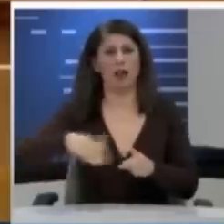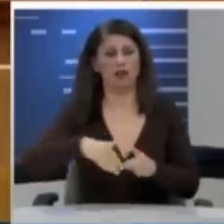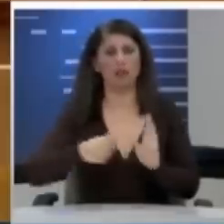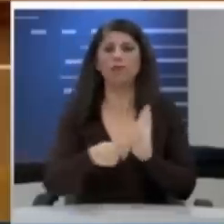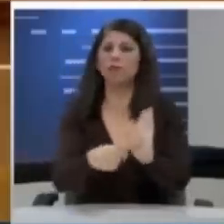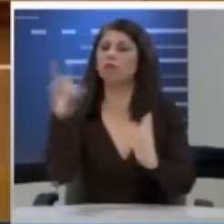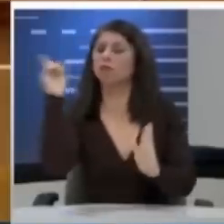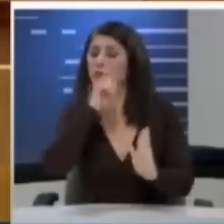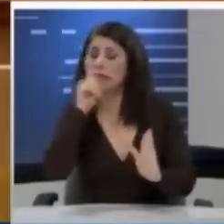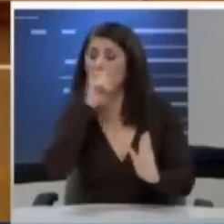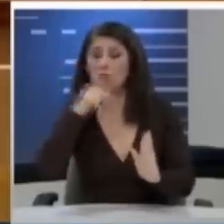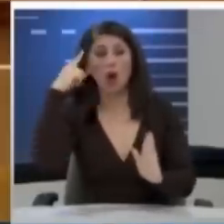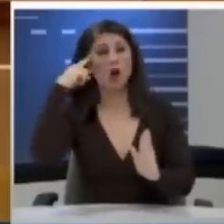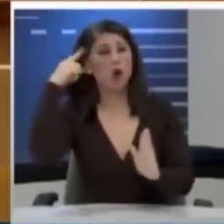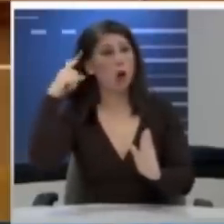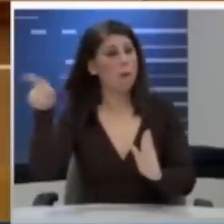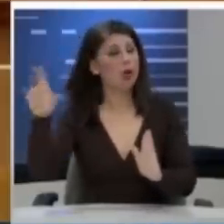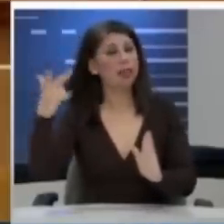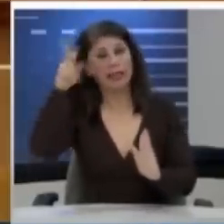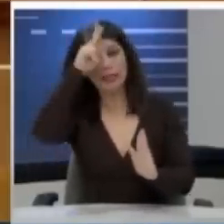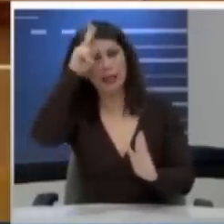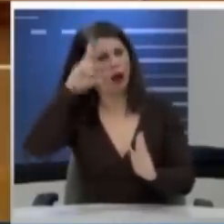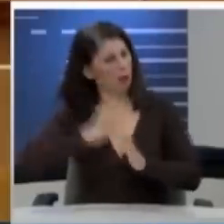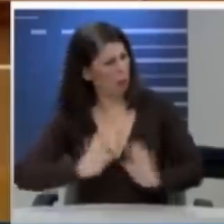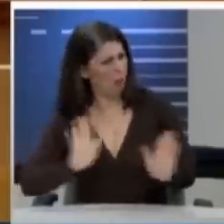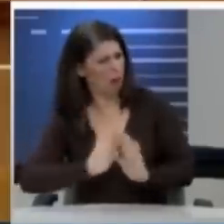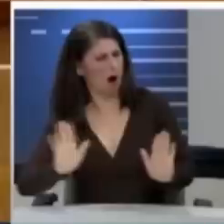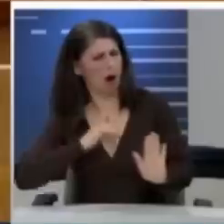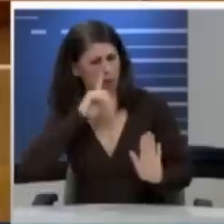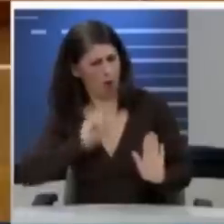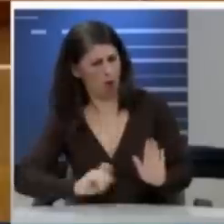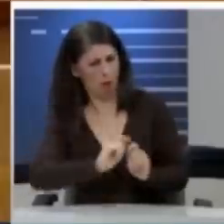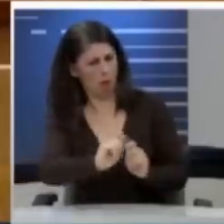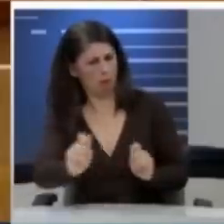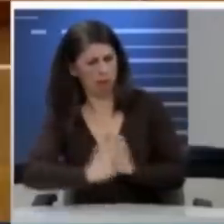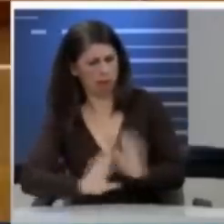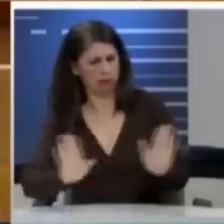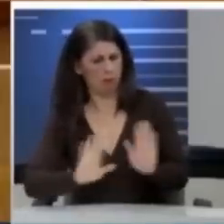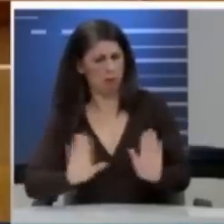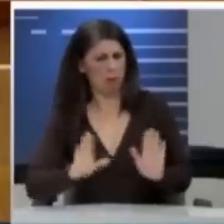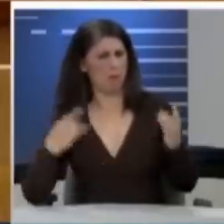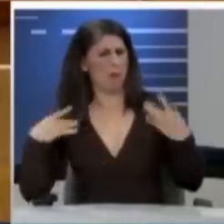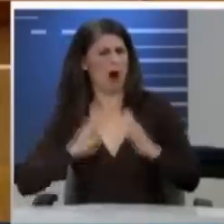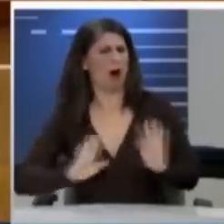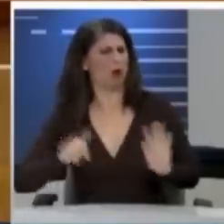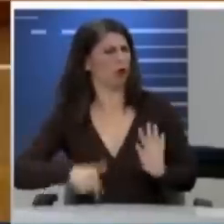ψευδώς την άποψη ότι η Γερμανία εκπλήρωσε αυτή την υποχρέωση που έχει προς την